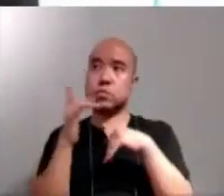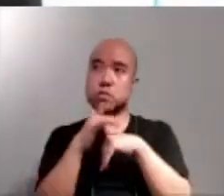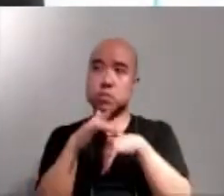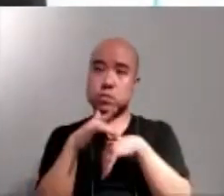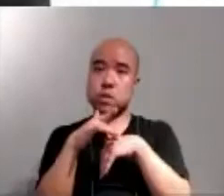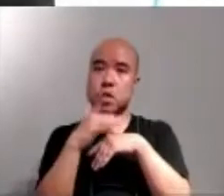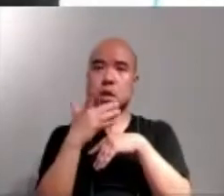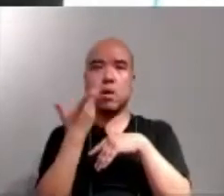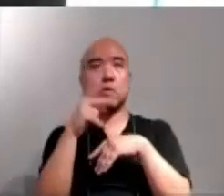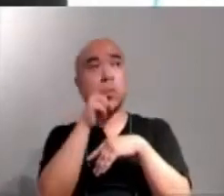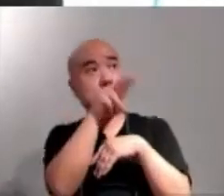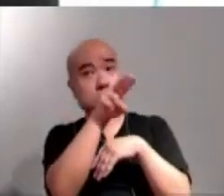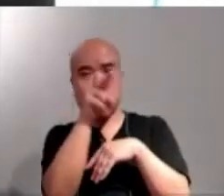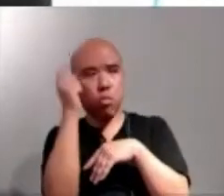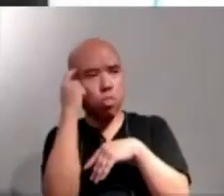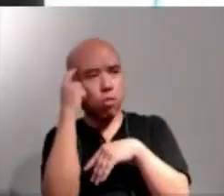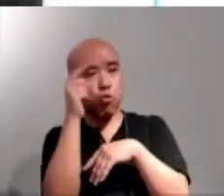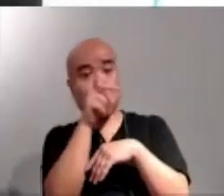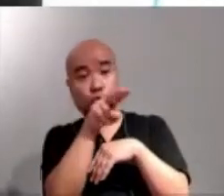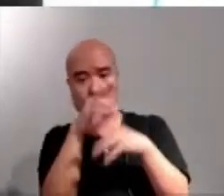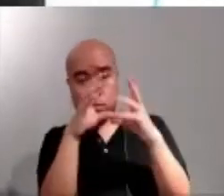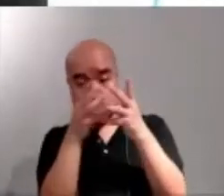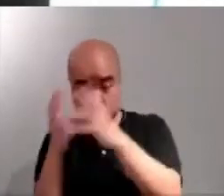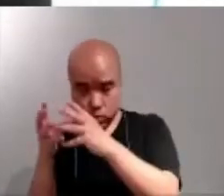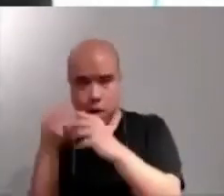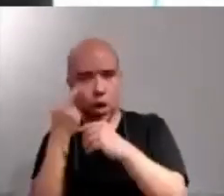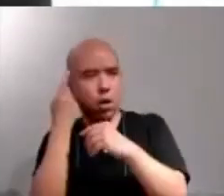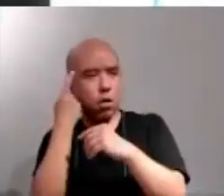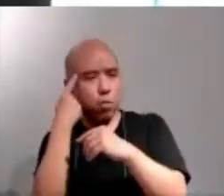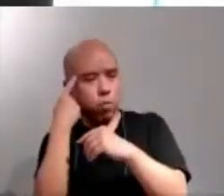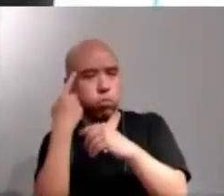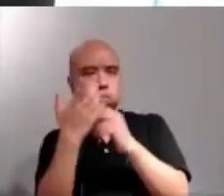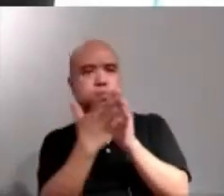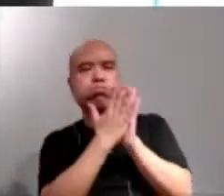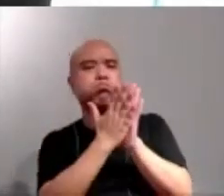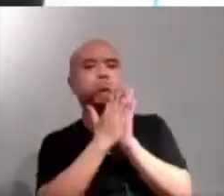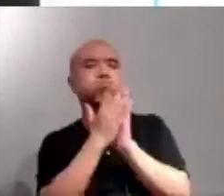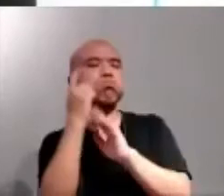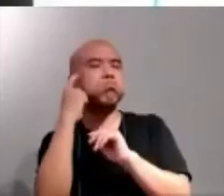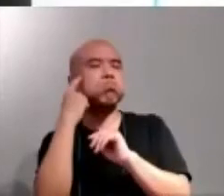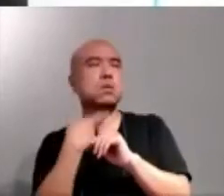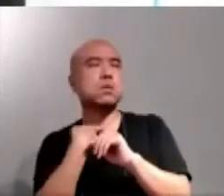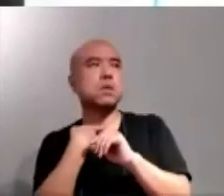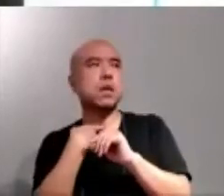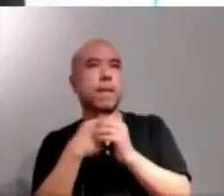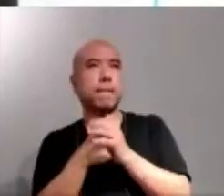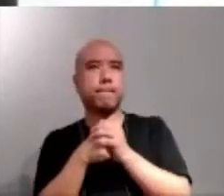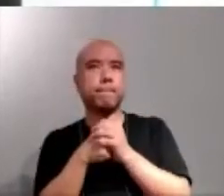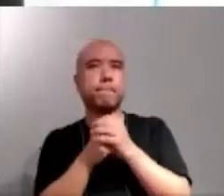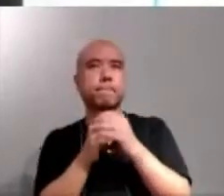会大众，而社会大众也都会有多些的机会去了解他们，从而提升他们融入社会的机